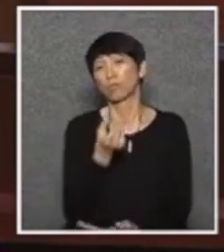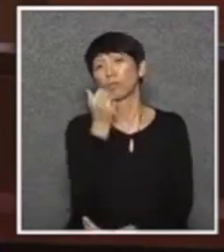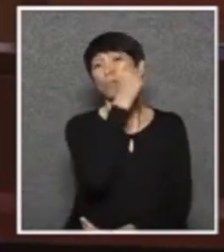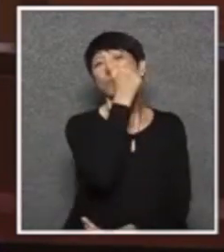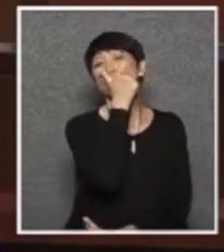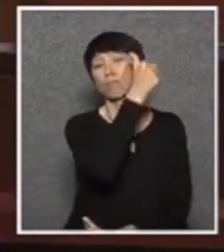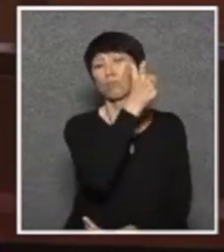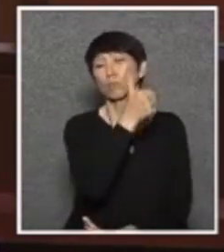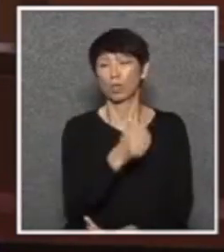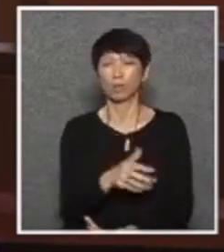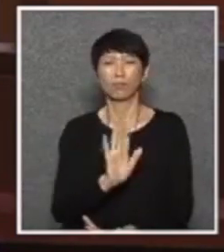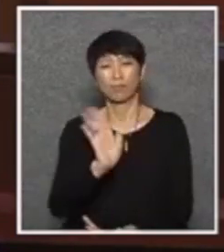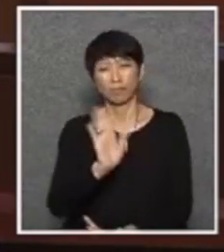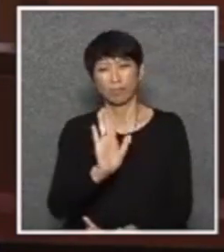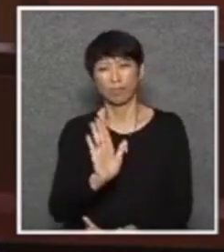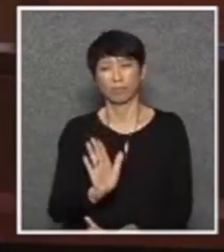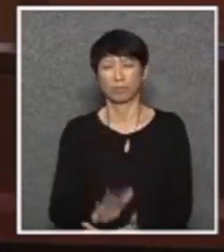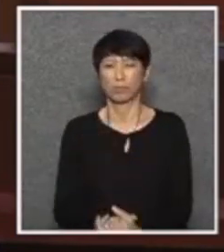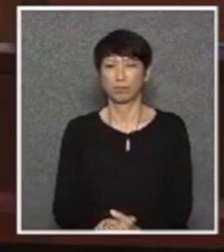是的，